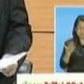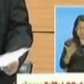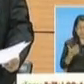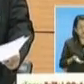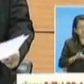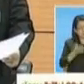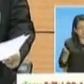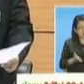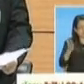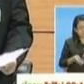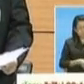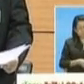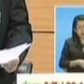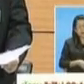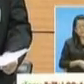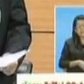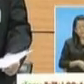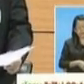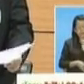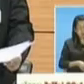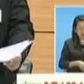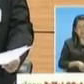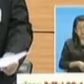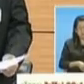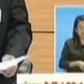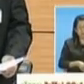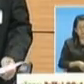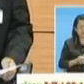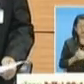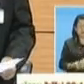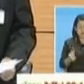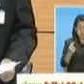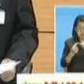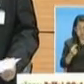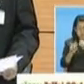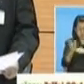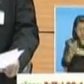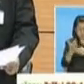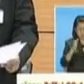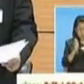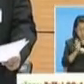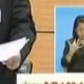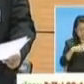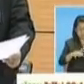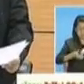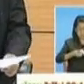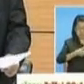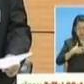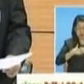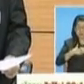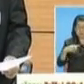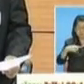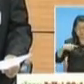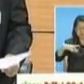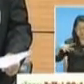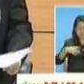การตั้งหมู่บ้านเสื้อแดงหรือไม่อย่างไรและสอดคล้องต่อนโยบายการปรองดองสมานฉันท์หรือไม่